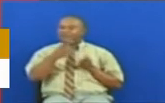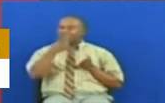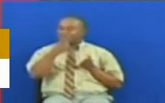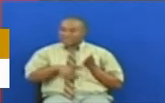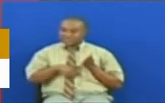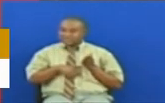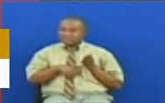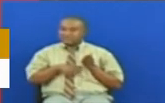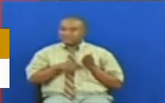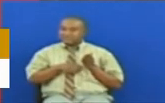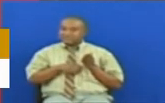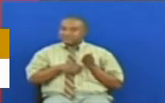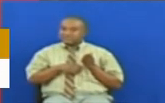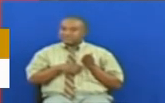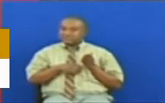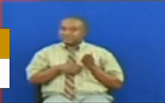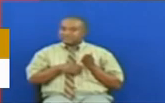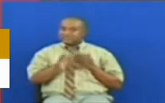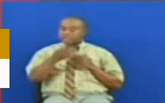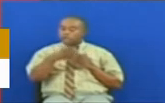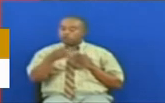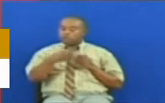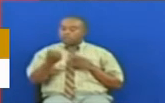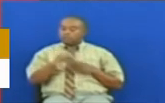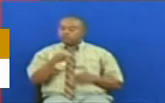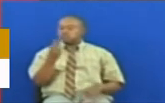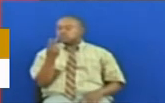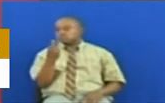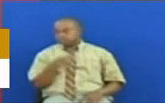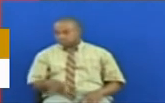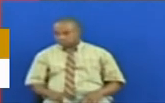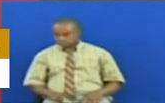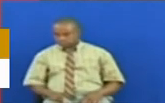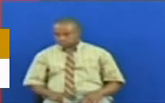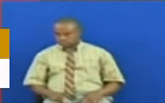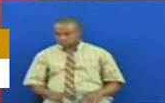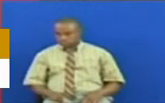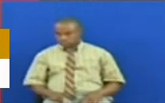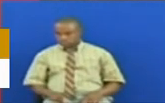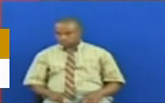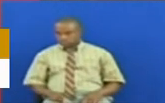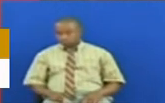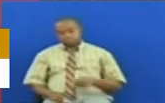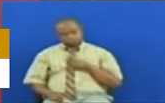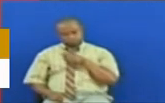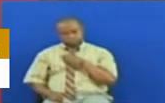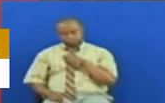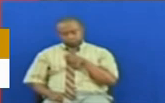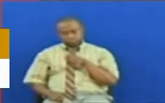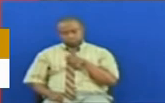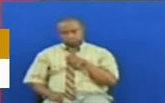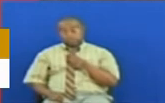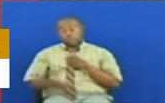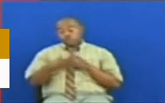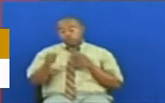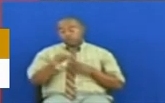dola milioni 2. Sasa kuna tafsiri hilo la nini, na mimi pia wenzangu wamelisema, na ndani ya kamati pia